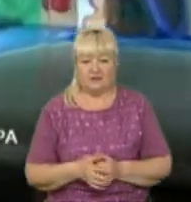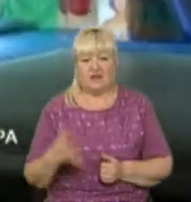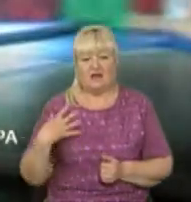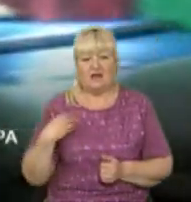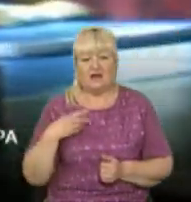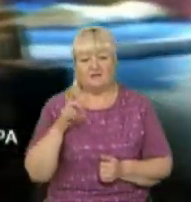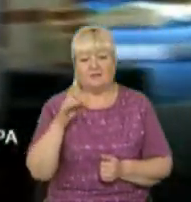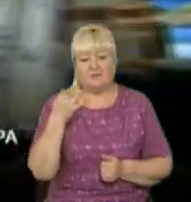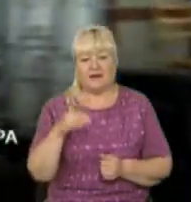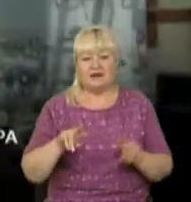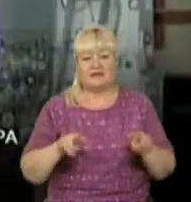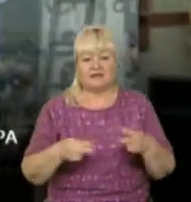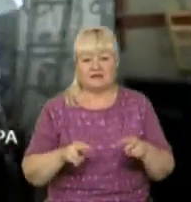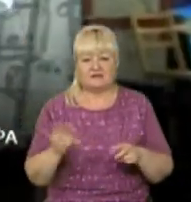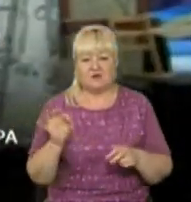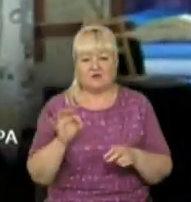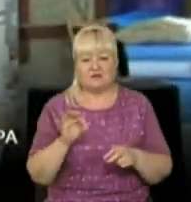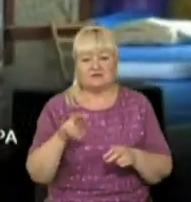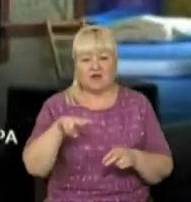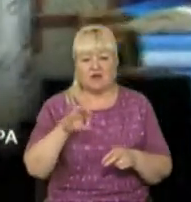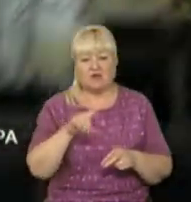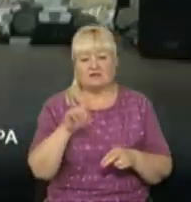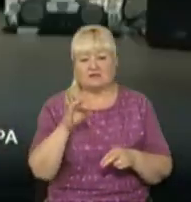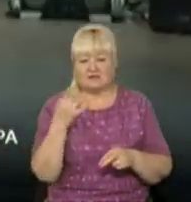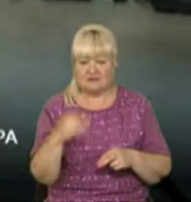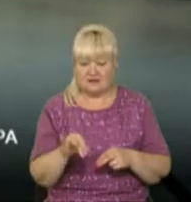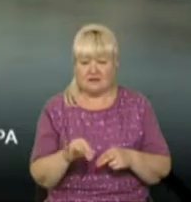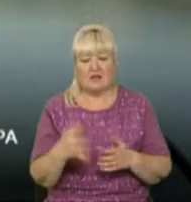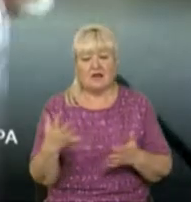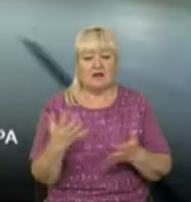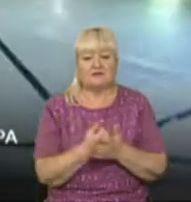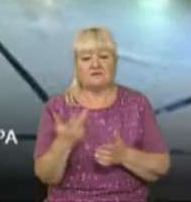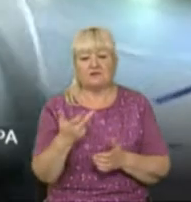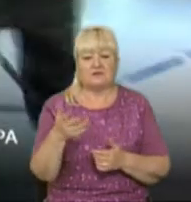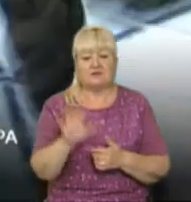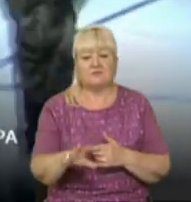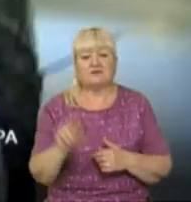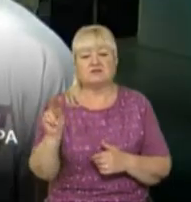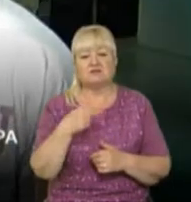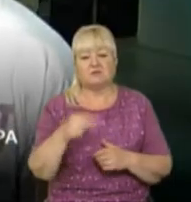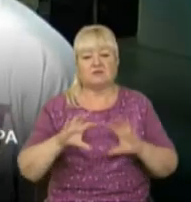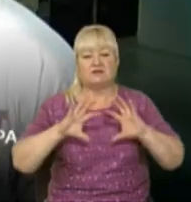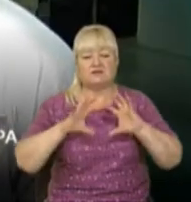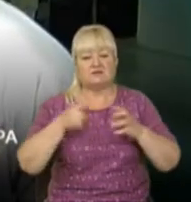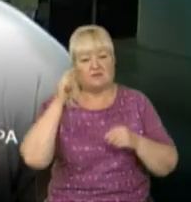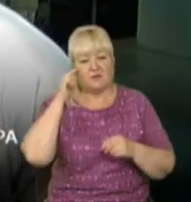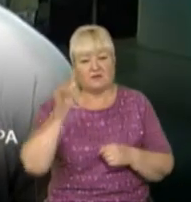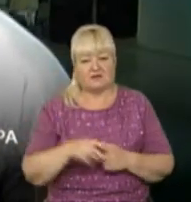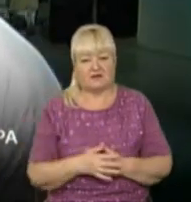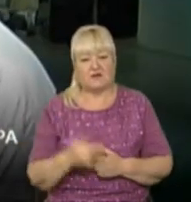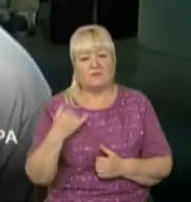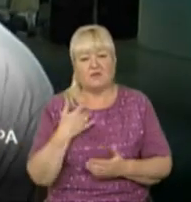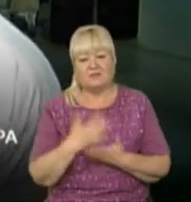Львівський брейкдансер Олександр Гатин-Лозинський завоював бронзу на чемпіонаті світу у Китаї. У мене є